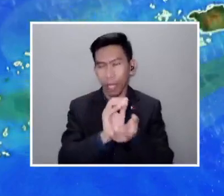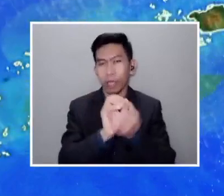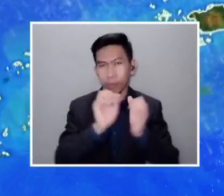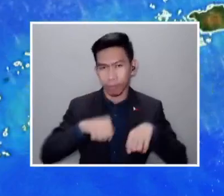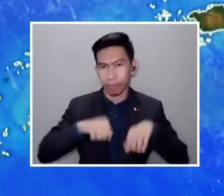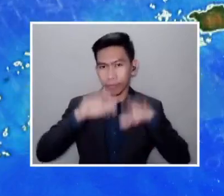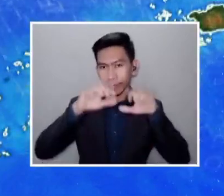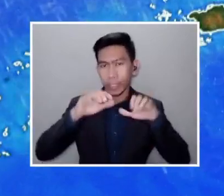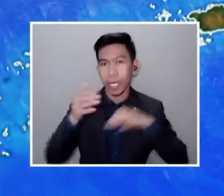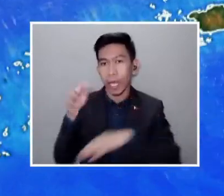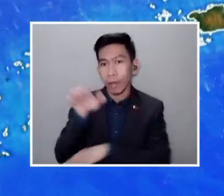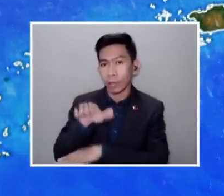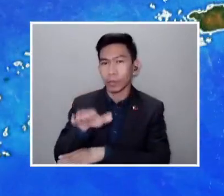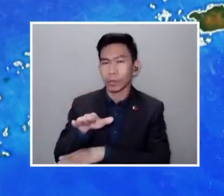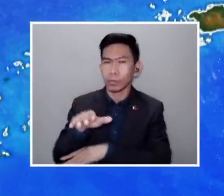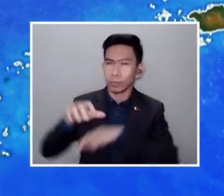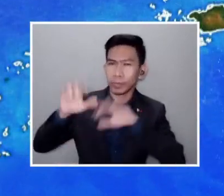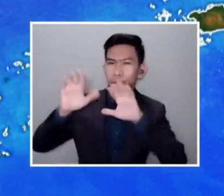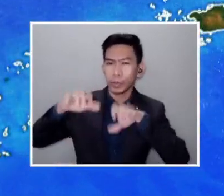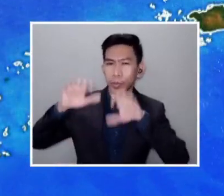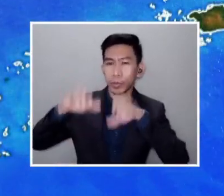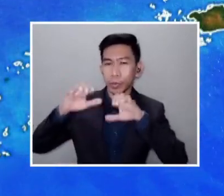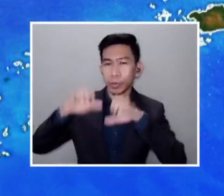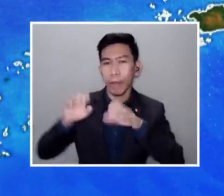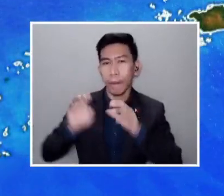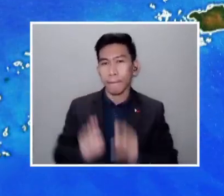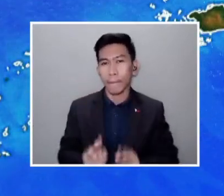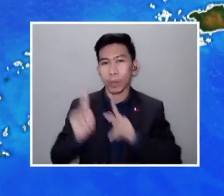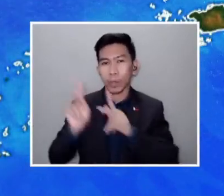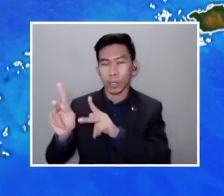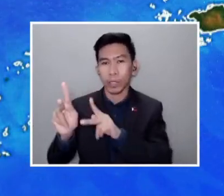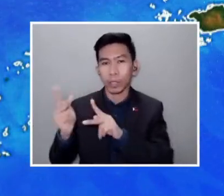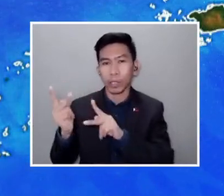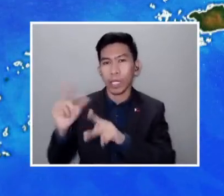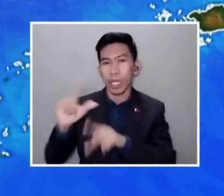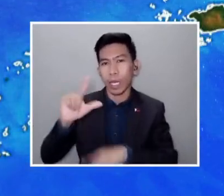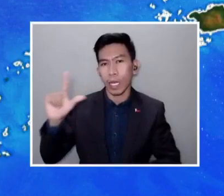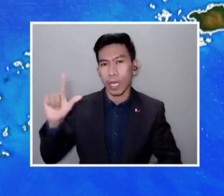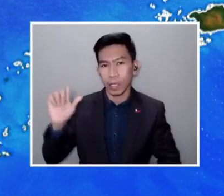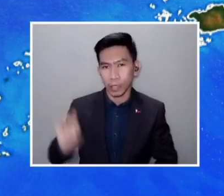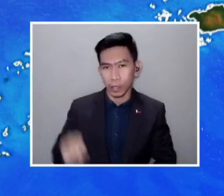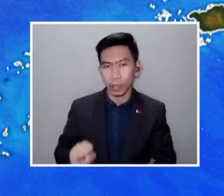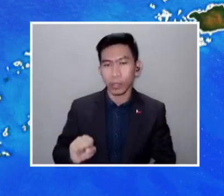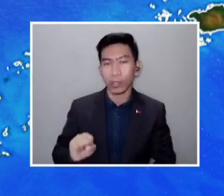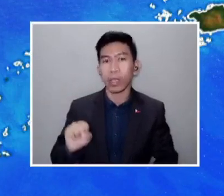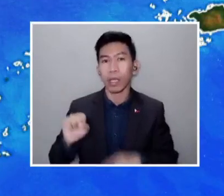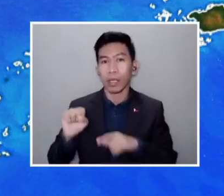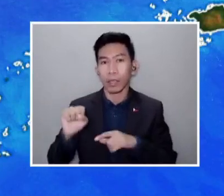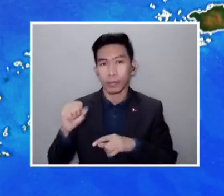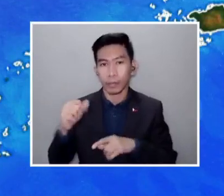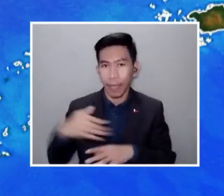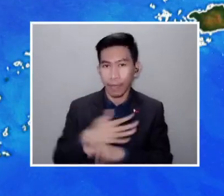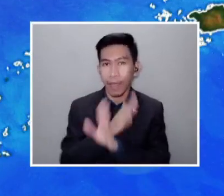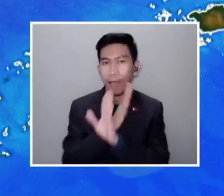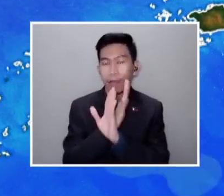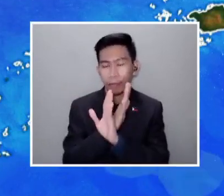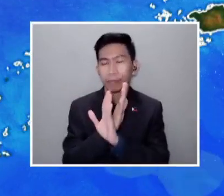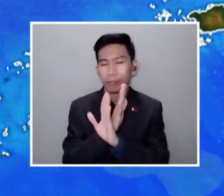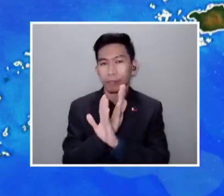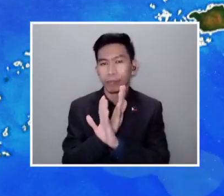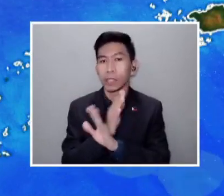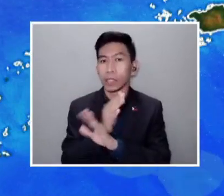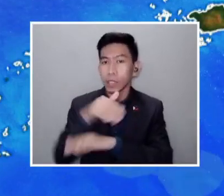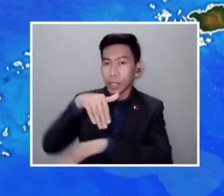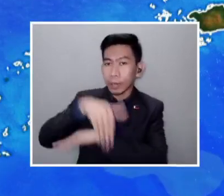sa hapon naman ang mararanasan sa may Bukidnon at ilang parte ng Lanao del Sur at Davao Region. At sa gabi may pag-ulan pang aasahan